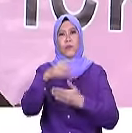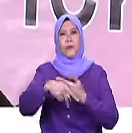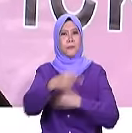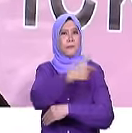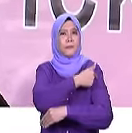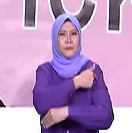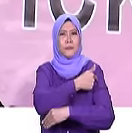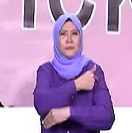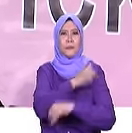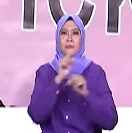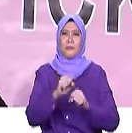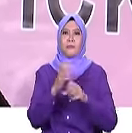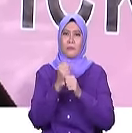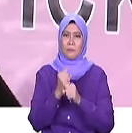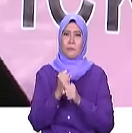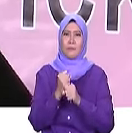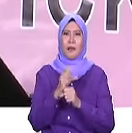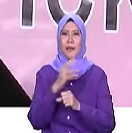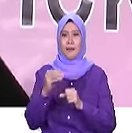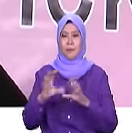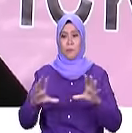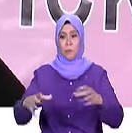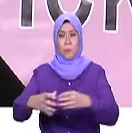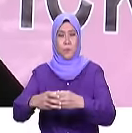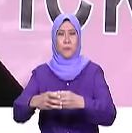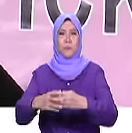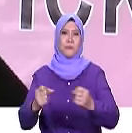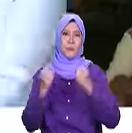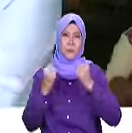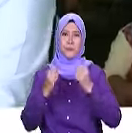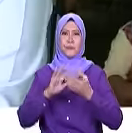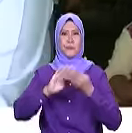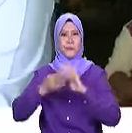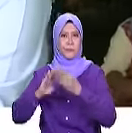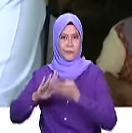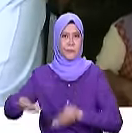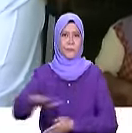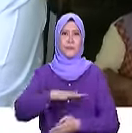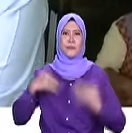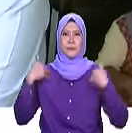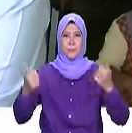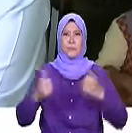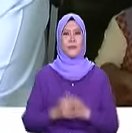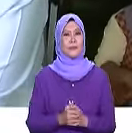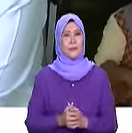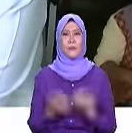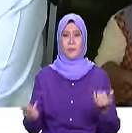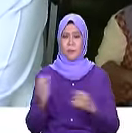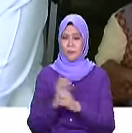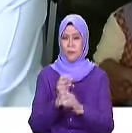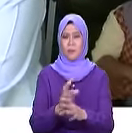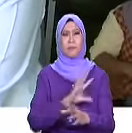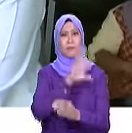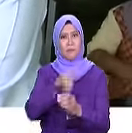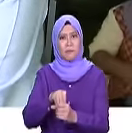warga Kuala Krai akan mendapat vaksin dan juga imuniti kelompok ini lagi cepat akan tercapai insyaAllah. Apa yang diharapkan, usaha dilakukan pihak terlibat